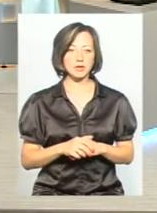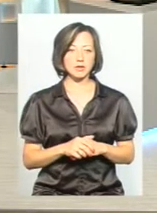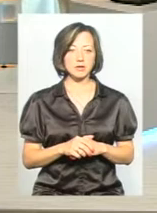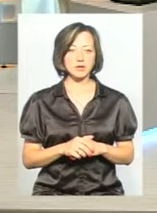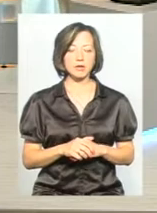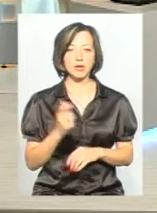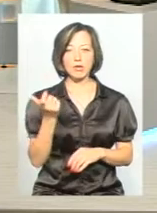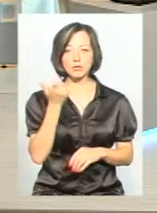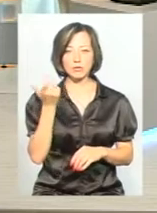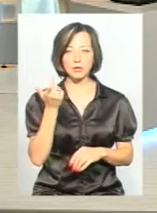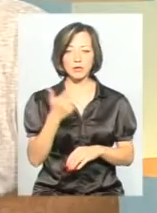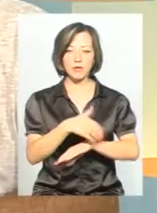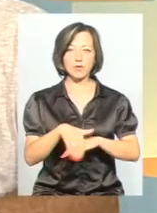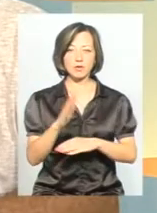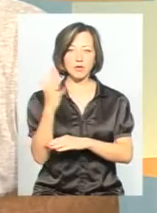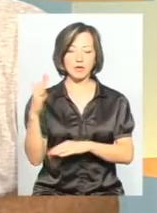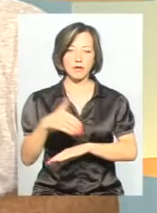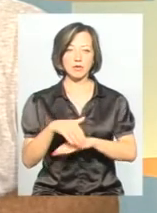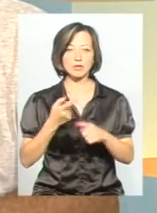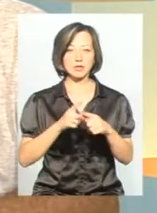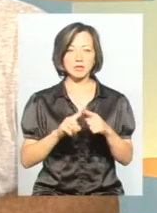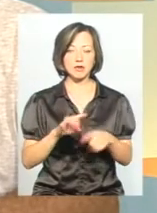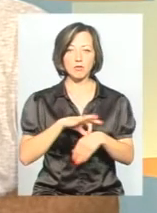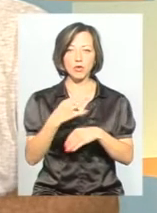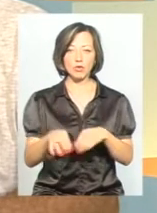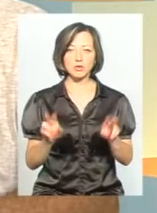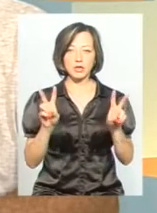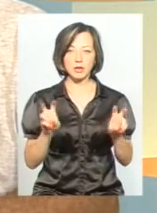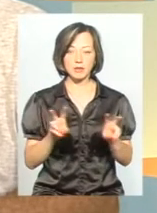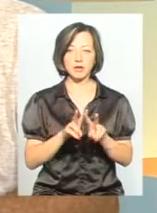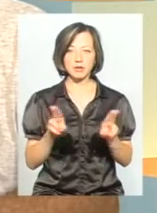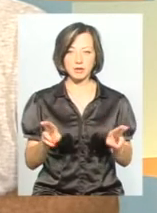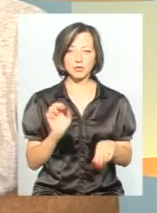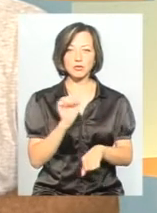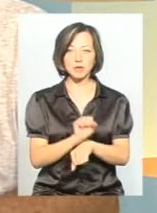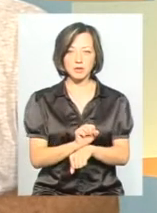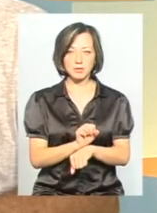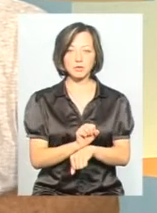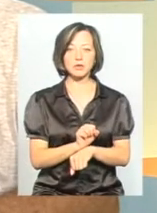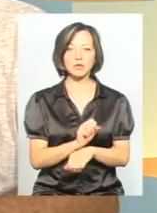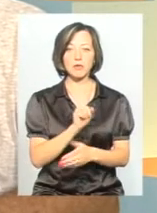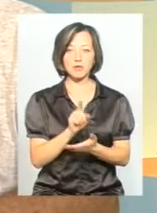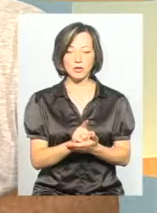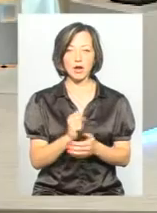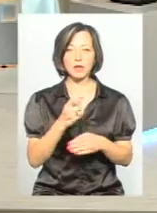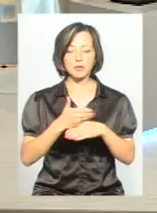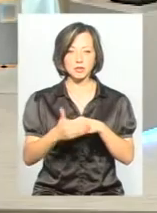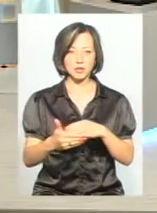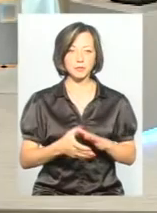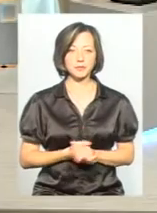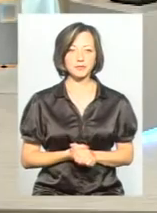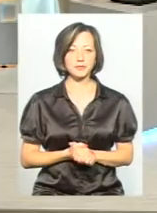хазяїни їх там по вулицях нашого міста. Це є дуже болюча тема. Та аналогічно так, і ми на ній зупинимося обов'язково, але трошки